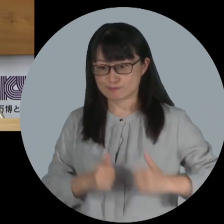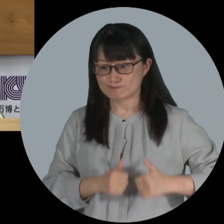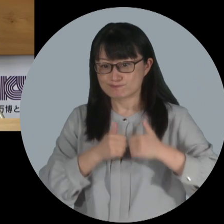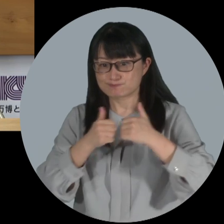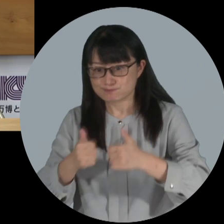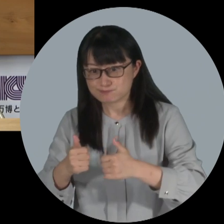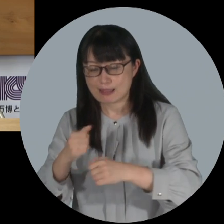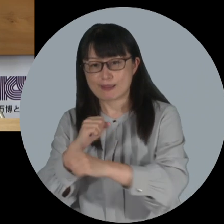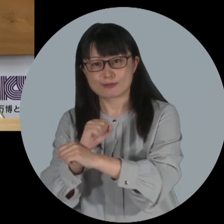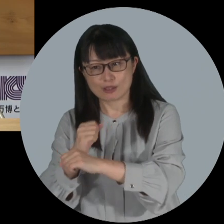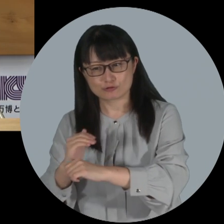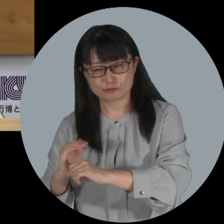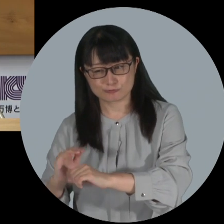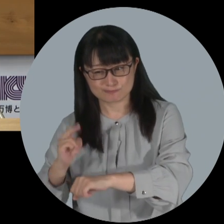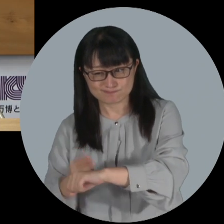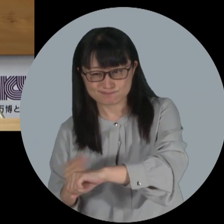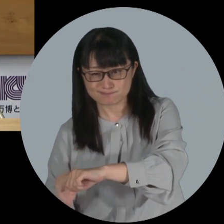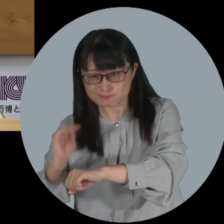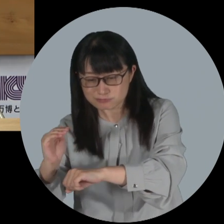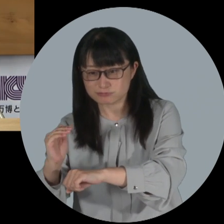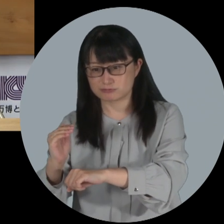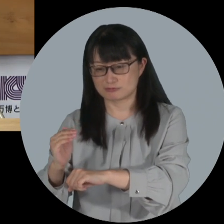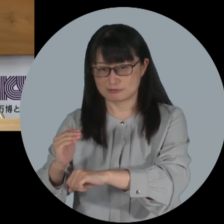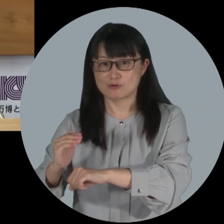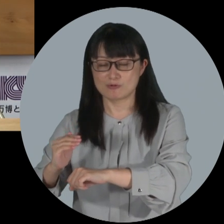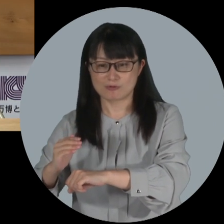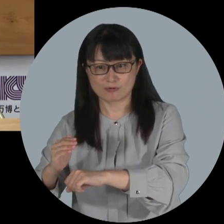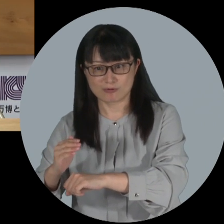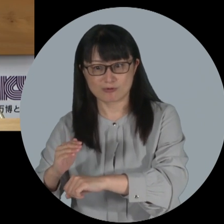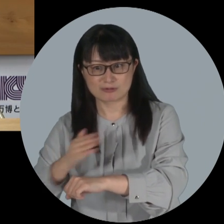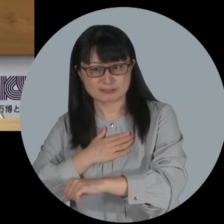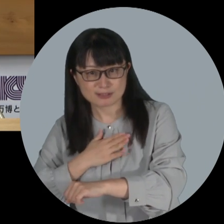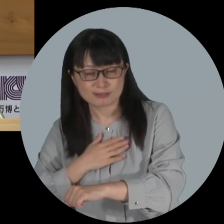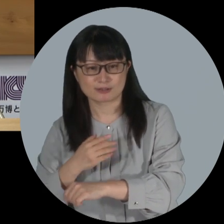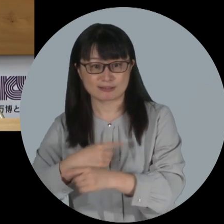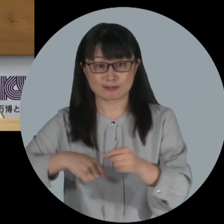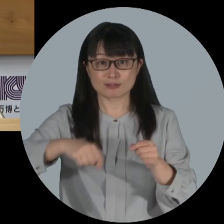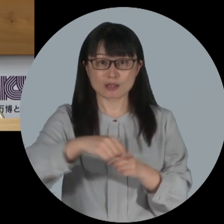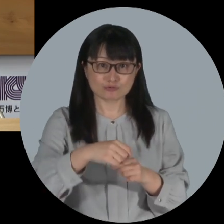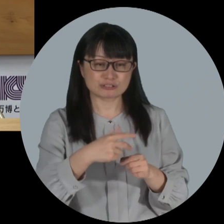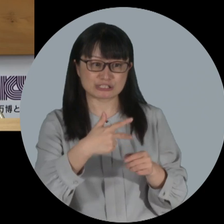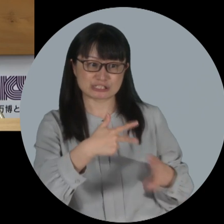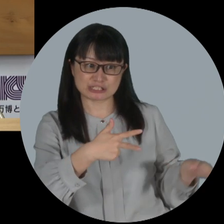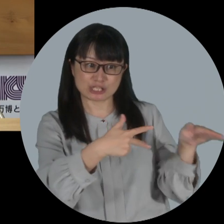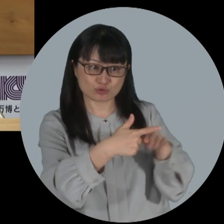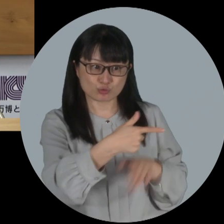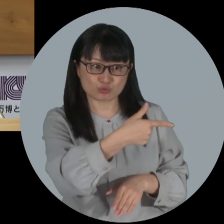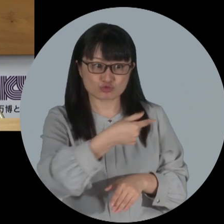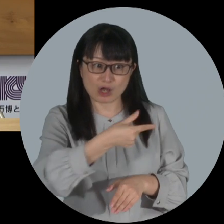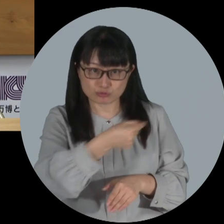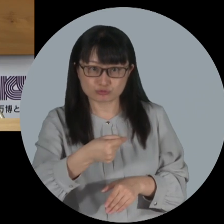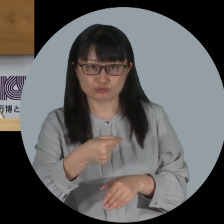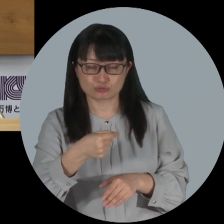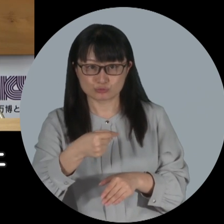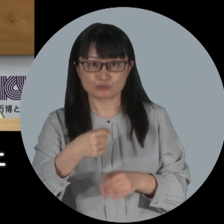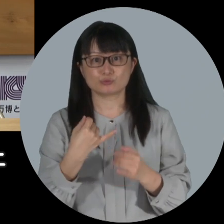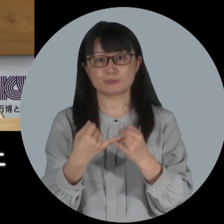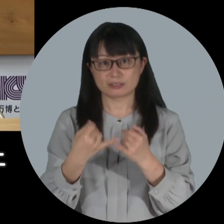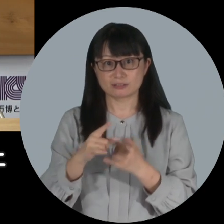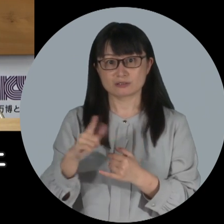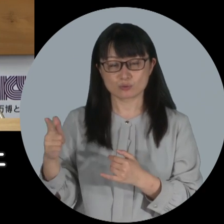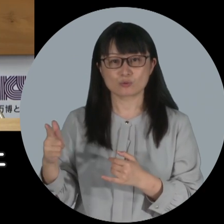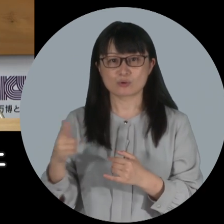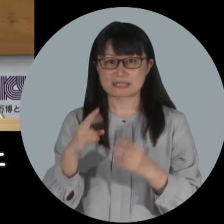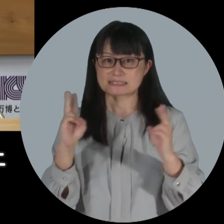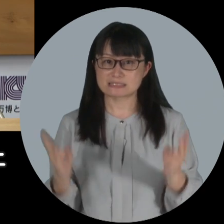高度な研究に触れたり、逆に大学生が継続高校の補助などの施設を利用できるようにするなど、専門